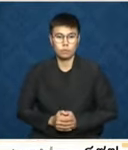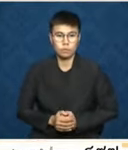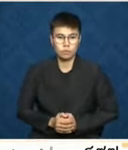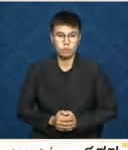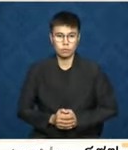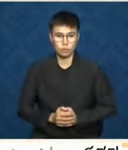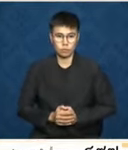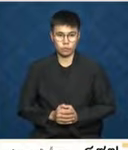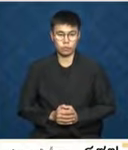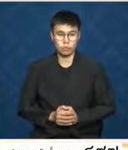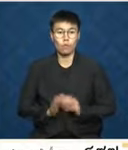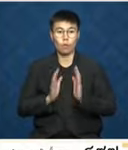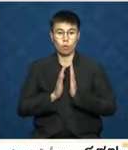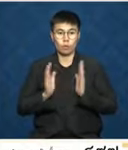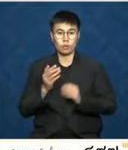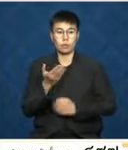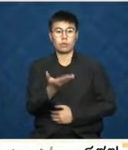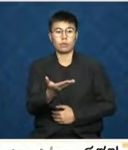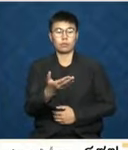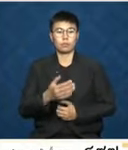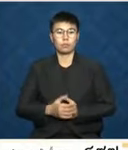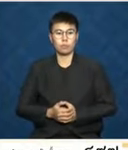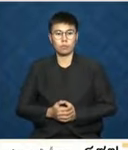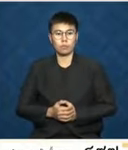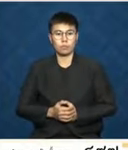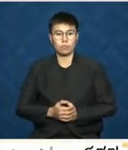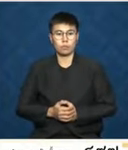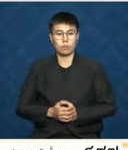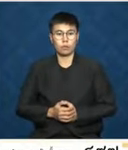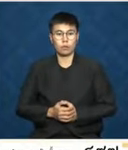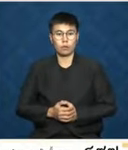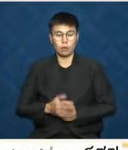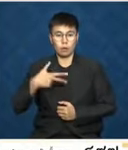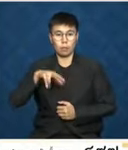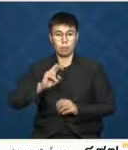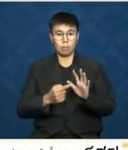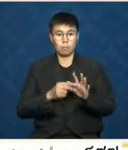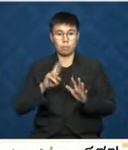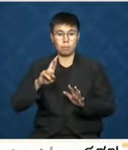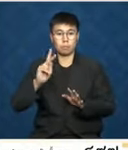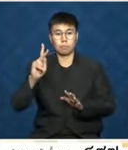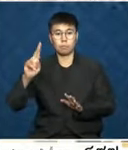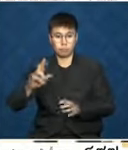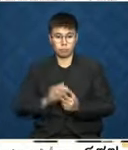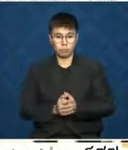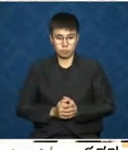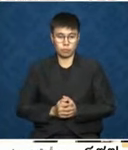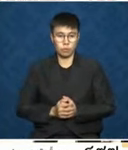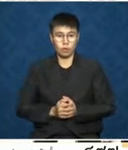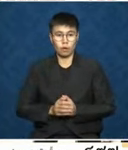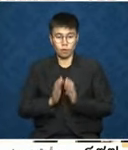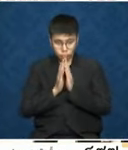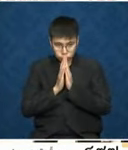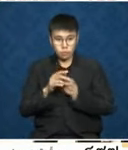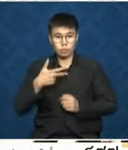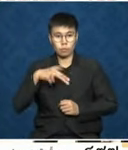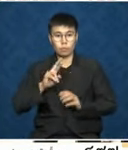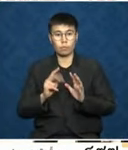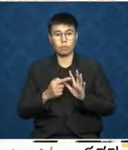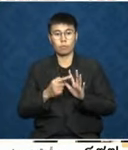ครับขอบคุณครับขอเชิญคุณพลากรพิมพ์พนิตครับกราบเรียนท่านประธานสภาที่เคารพกระผมนาย